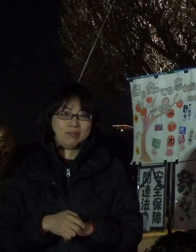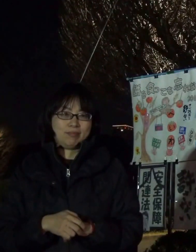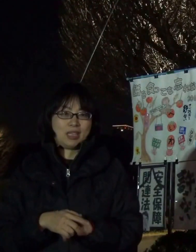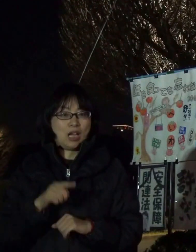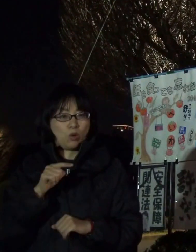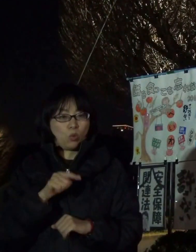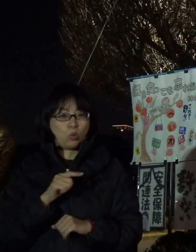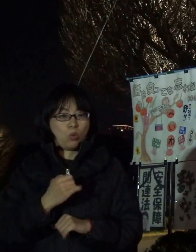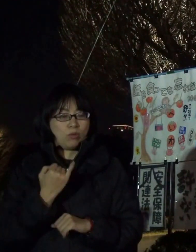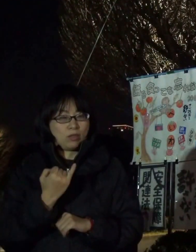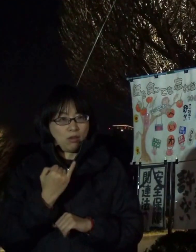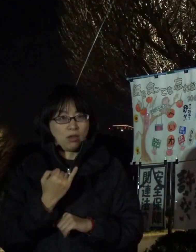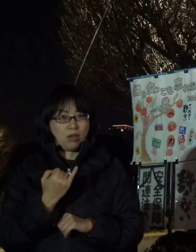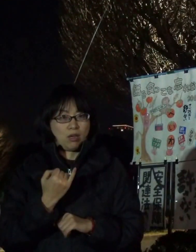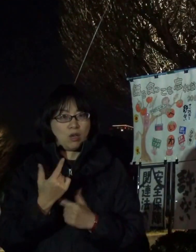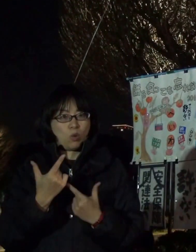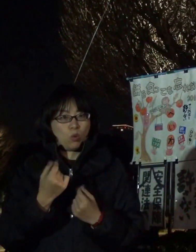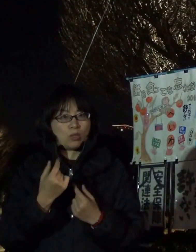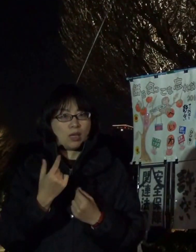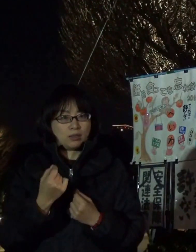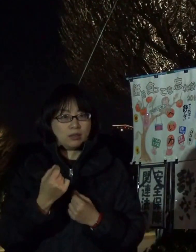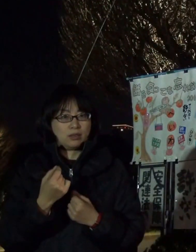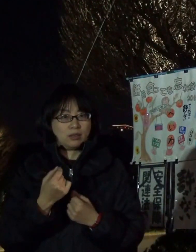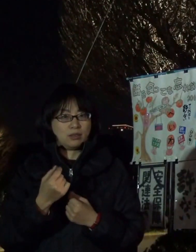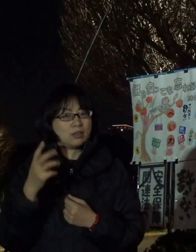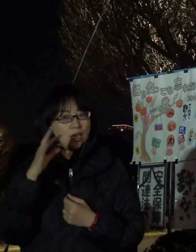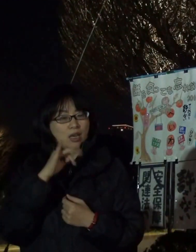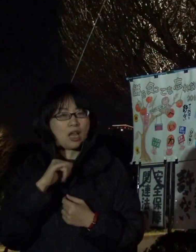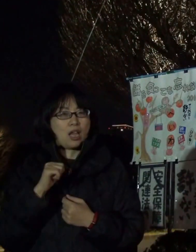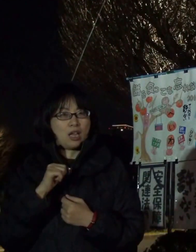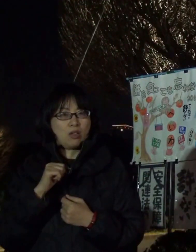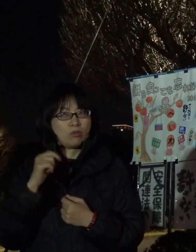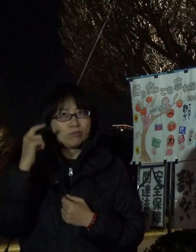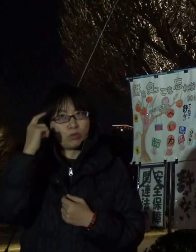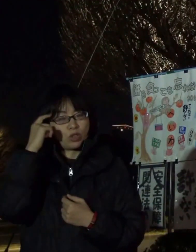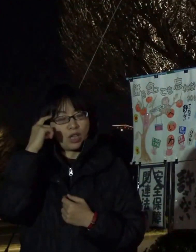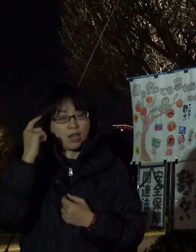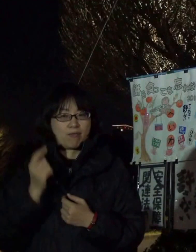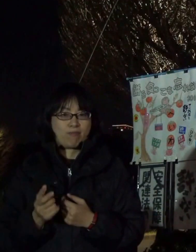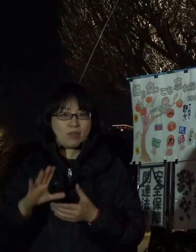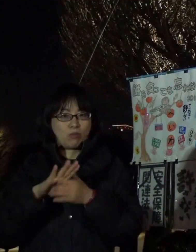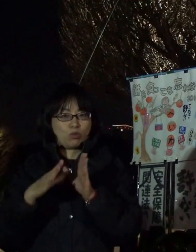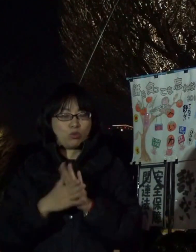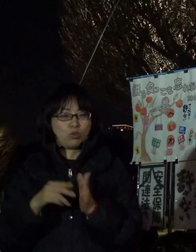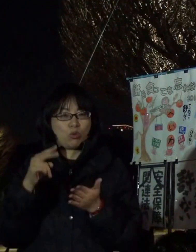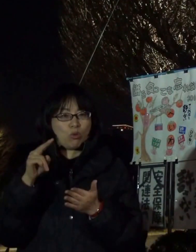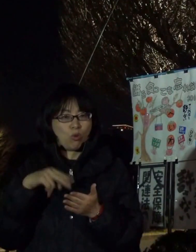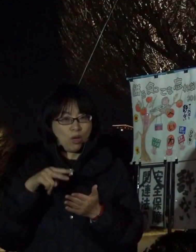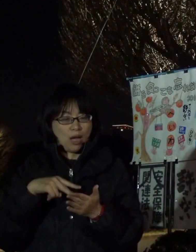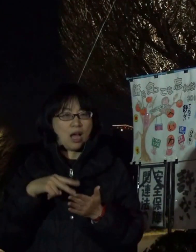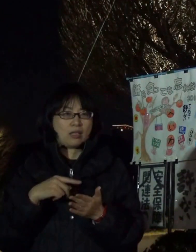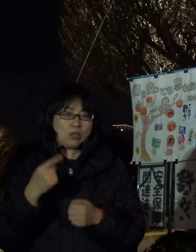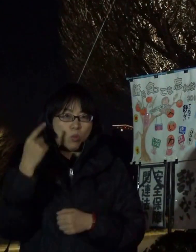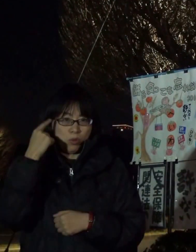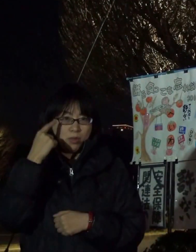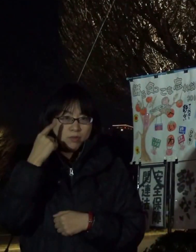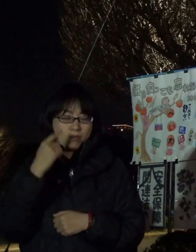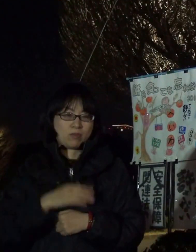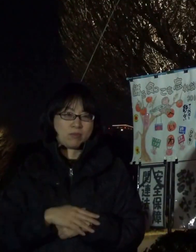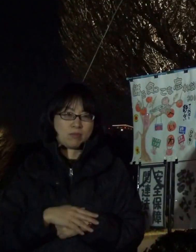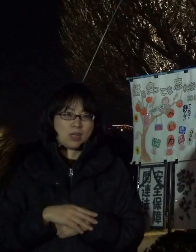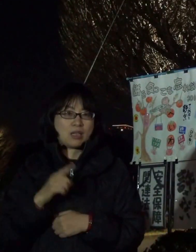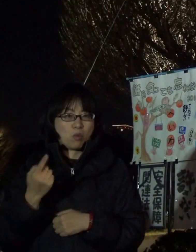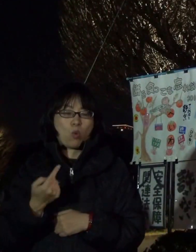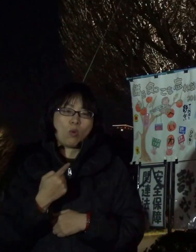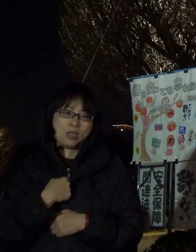方は同世代を意識して投稿されたんだと思うんです。でも私はとても反応しました。なぜかっ